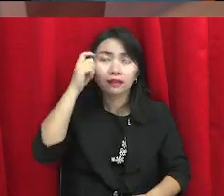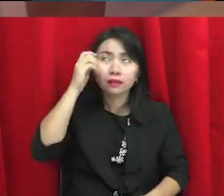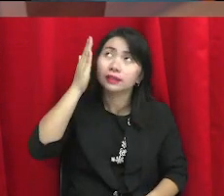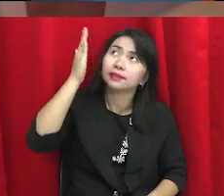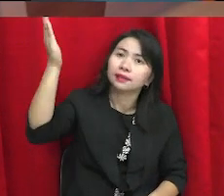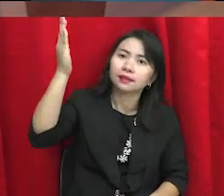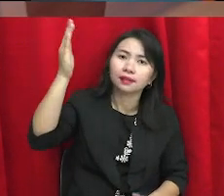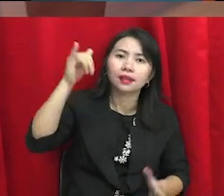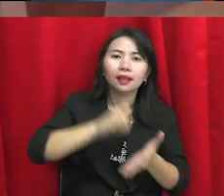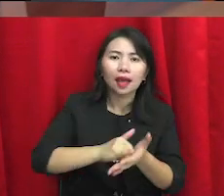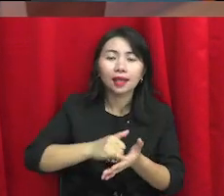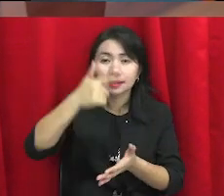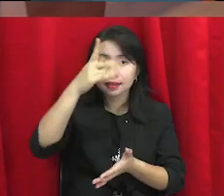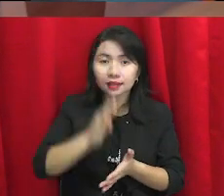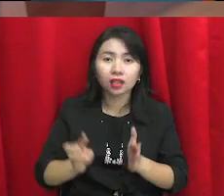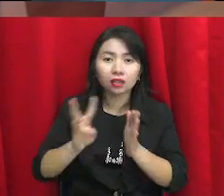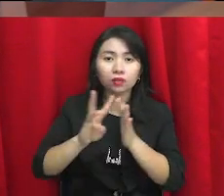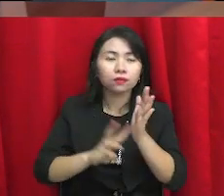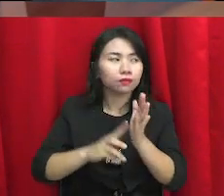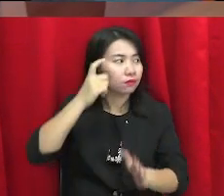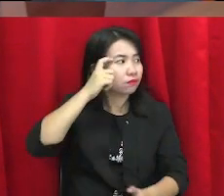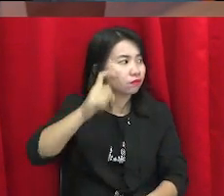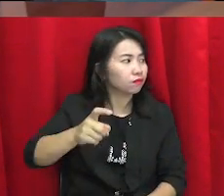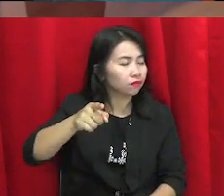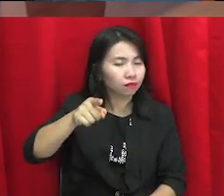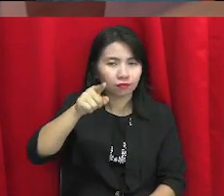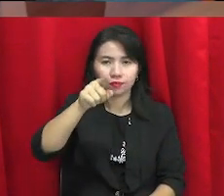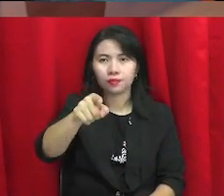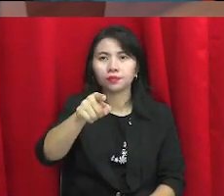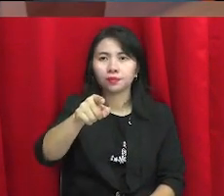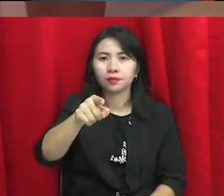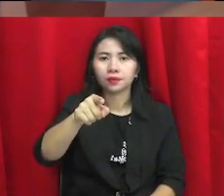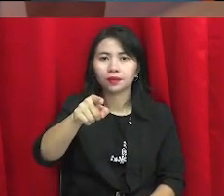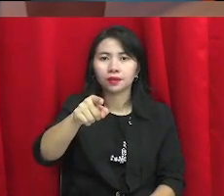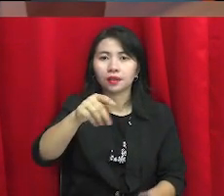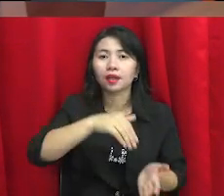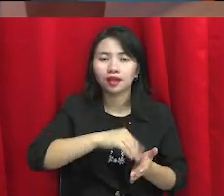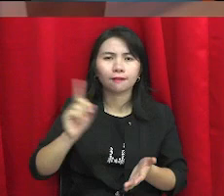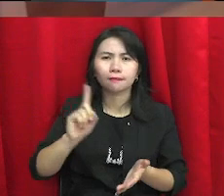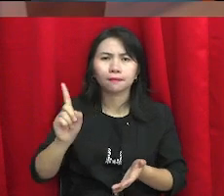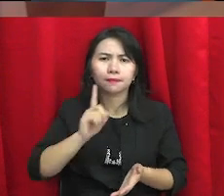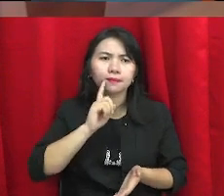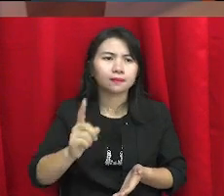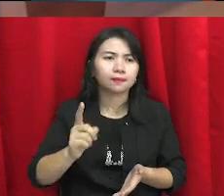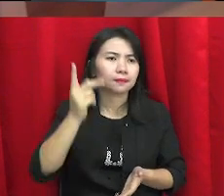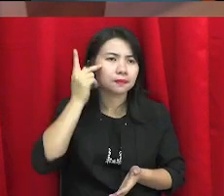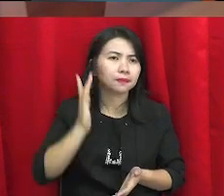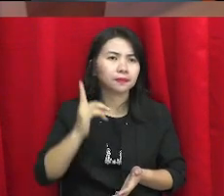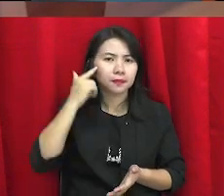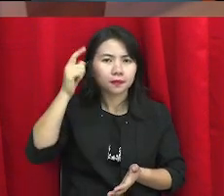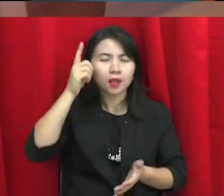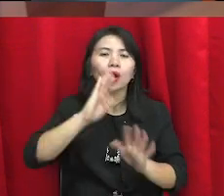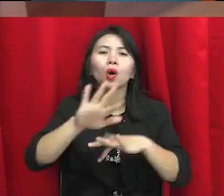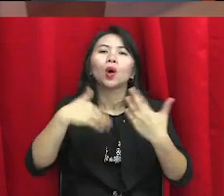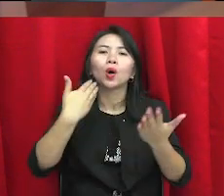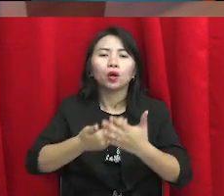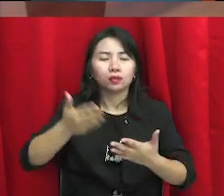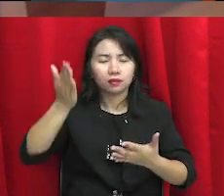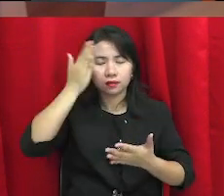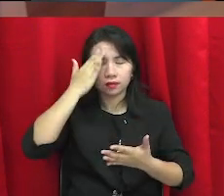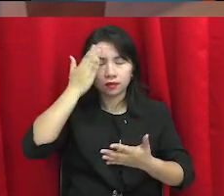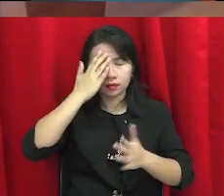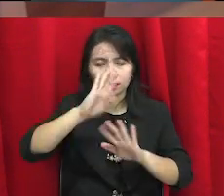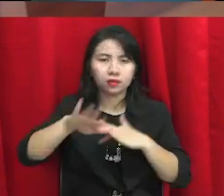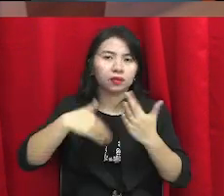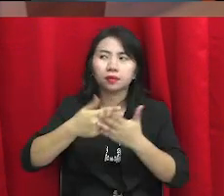That God's will is for you. Akayain mo, Diyos, sabi nga ni Pastor kanina, the omniscient, all-knowing yan, the